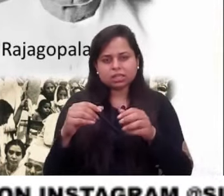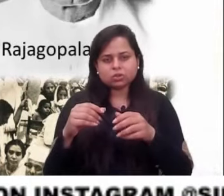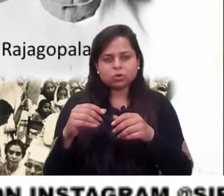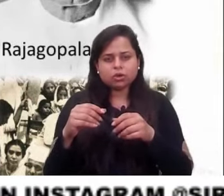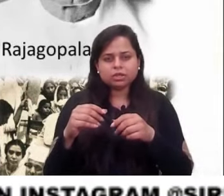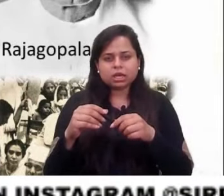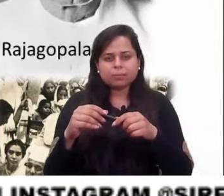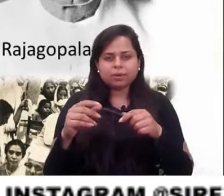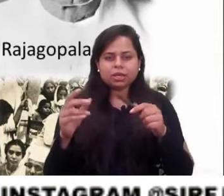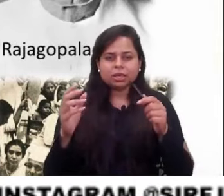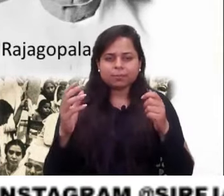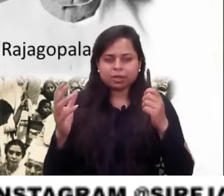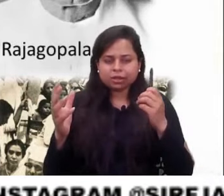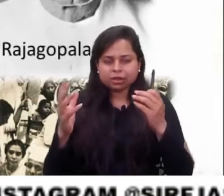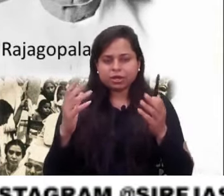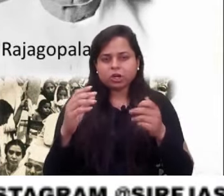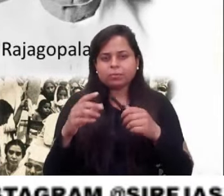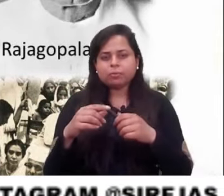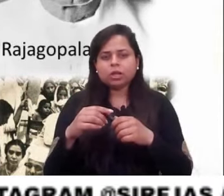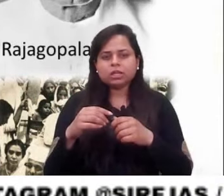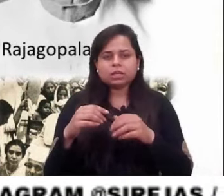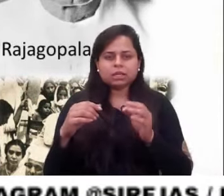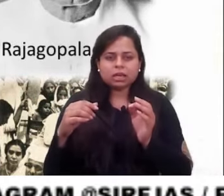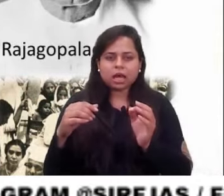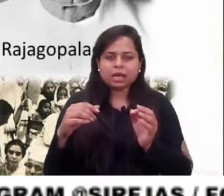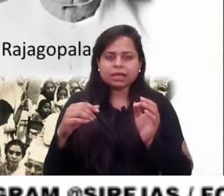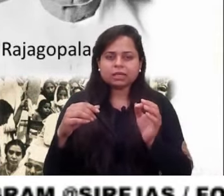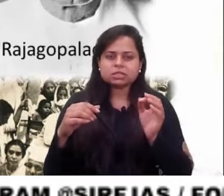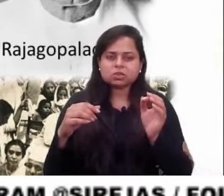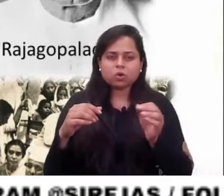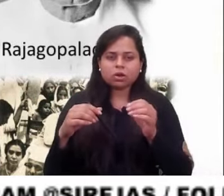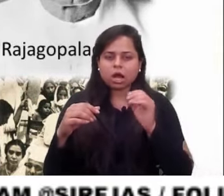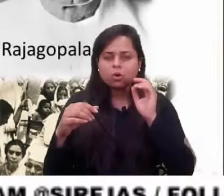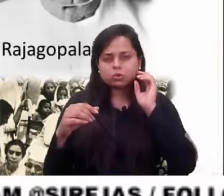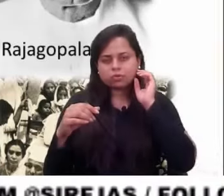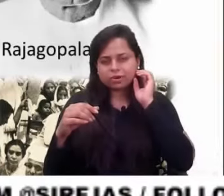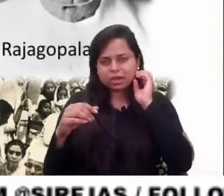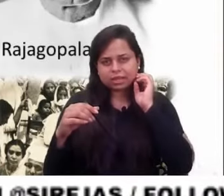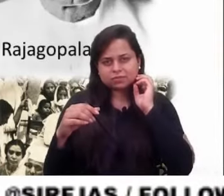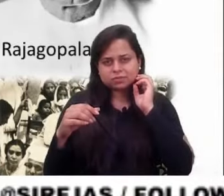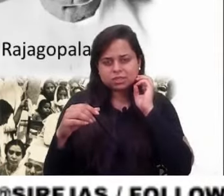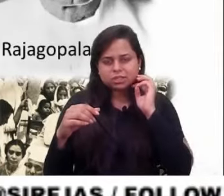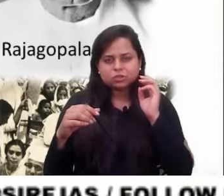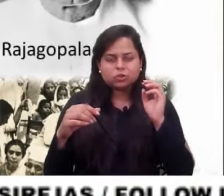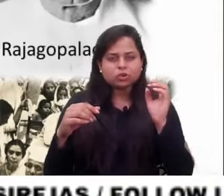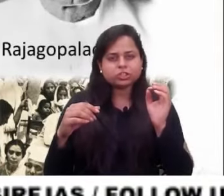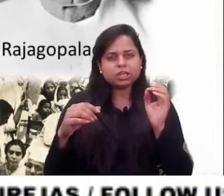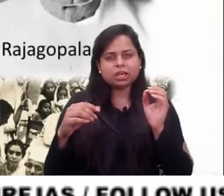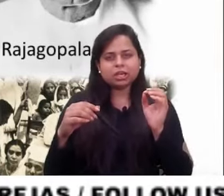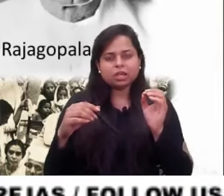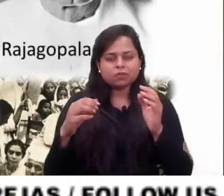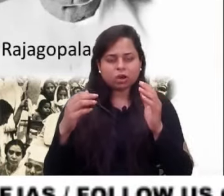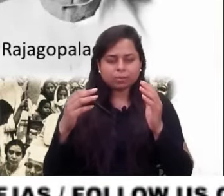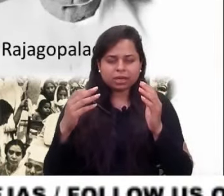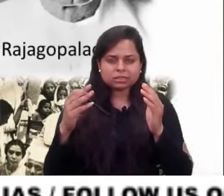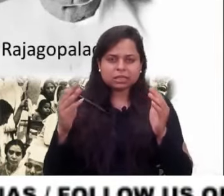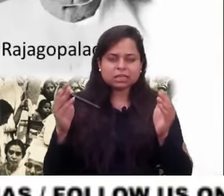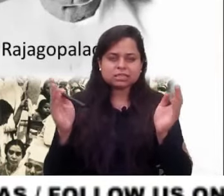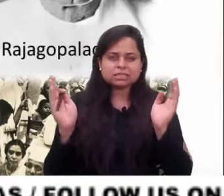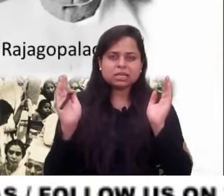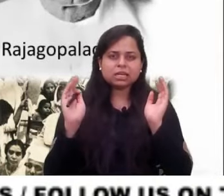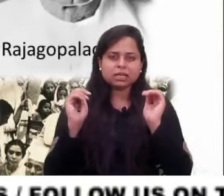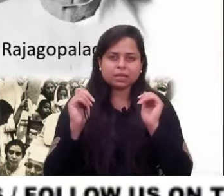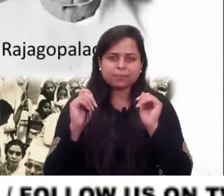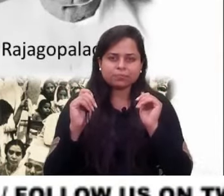जी की डेथ को यहां पर अपने बोला था कि लाइट ऑन रोशनी हमारी